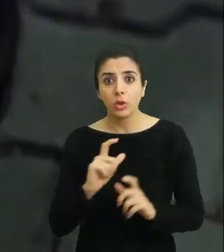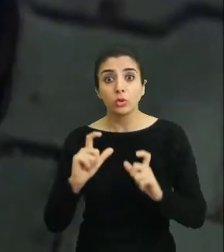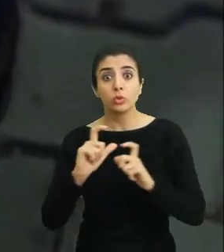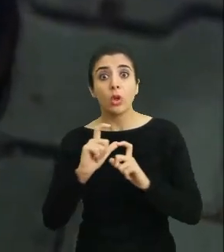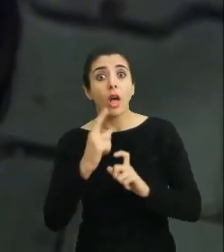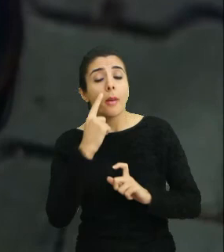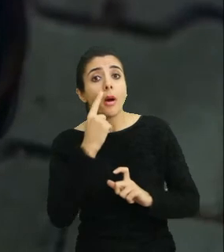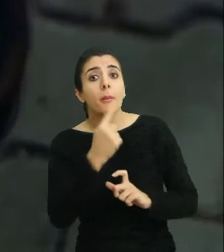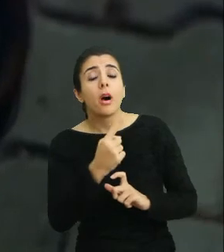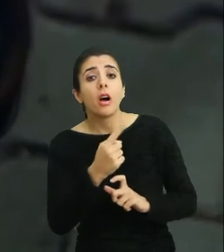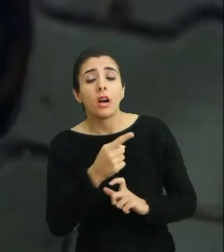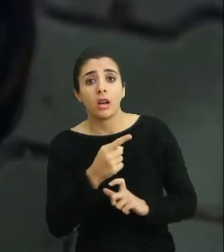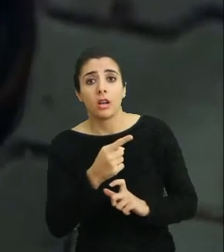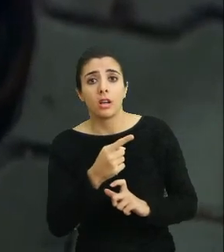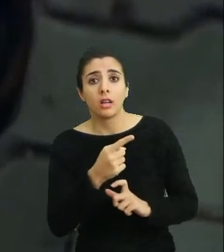Süleyman'ı kurdu.